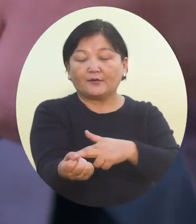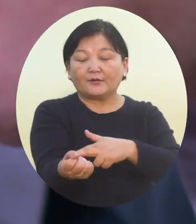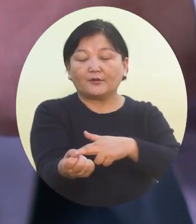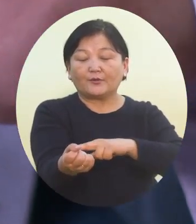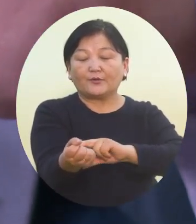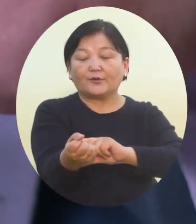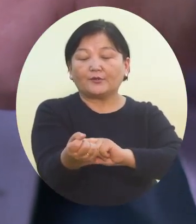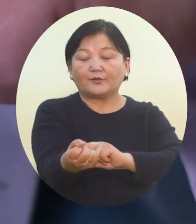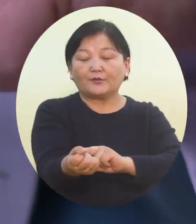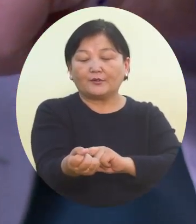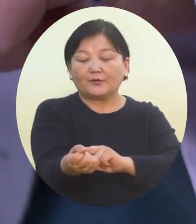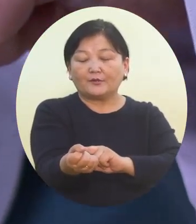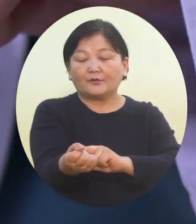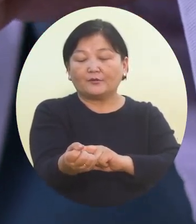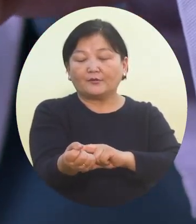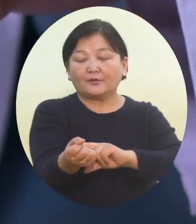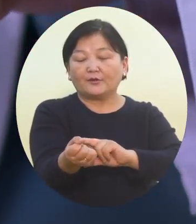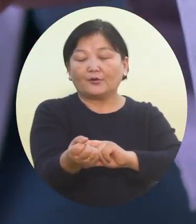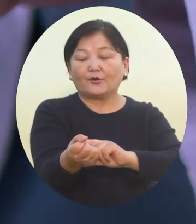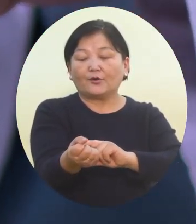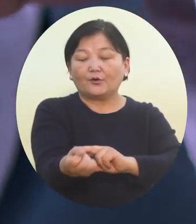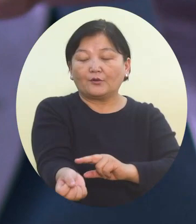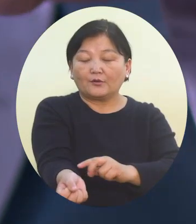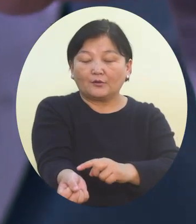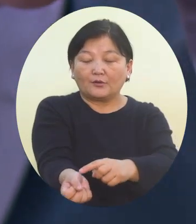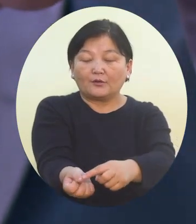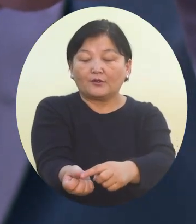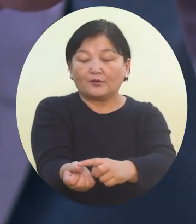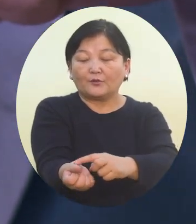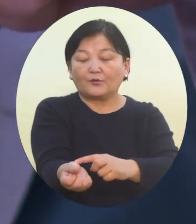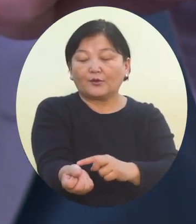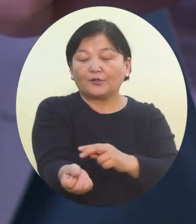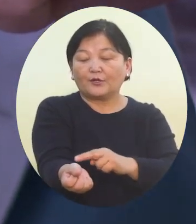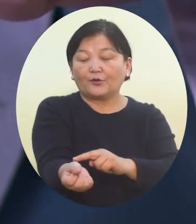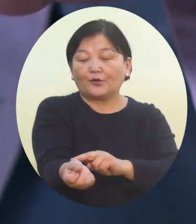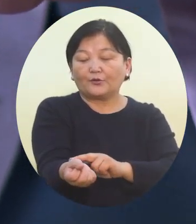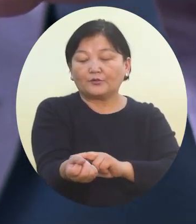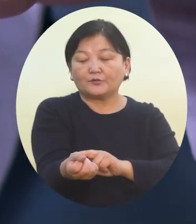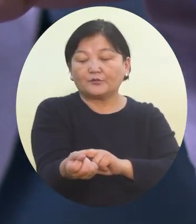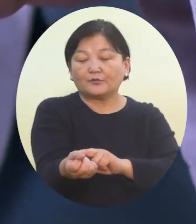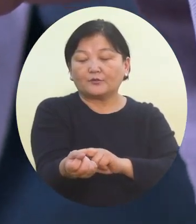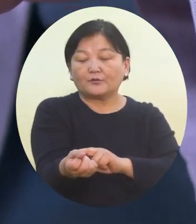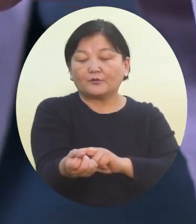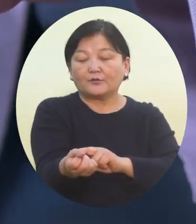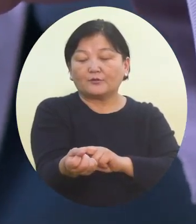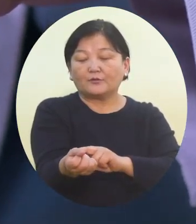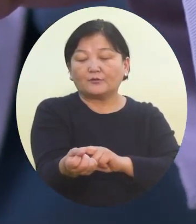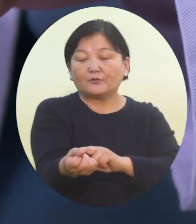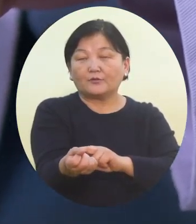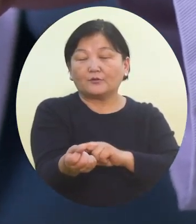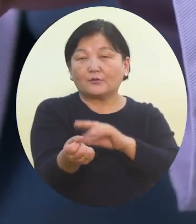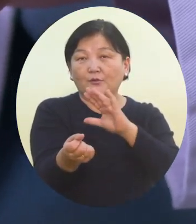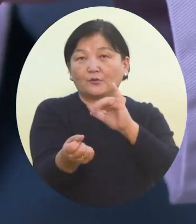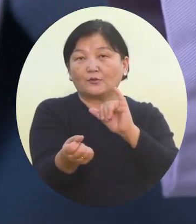хэсгээт байрлуулаарай. За судасны цохилт мэдрэгдэж байгаа хэсгээ сайн анзаарна.